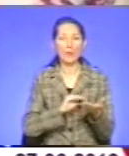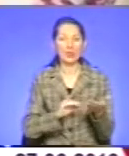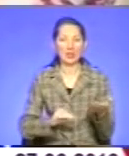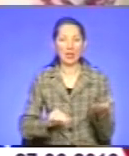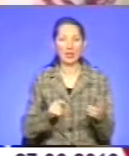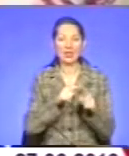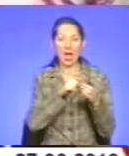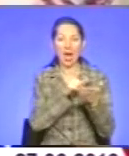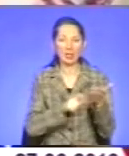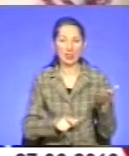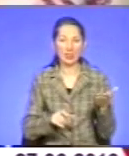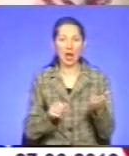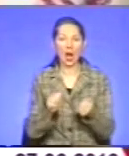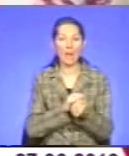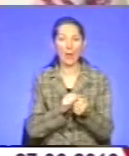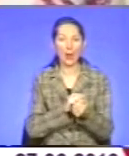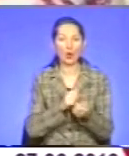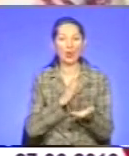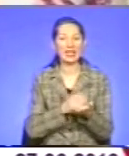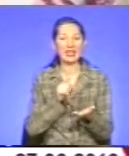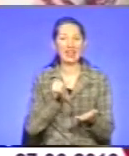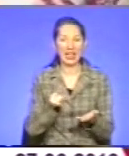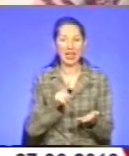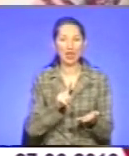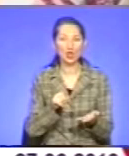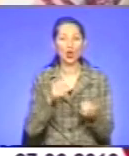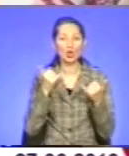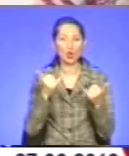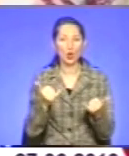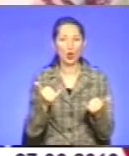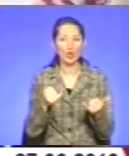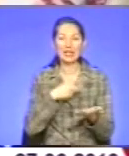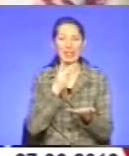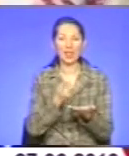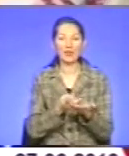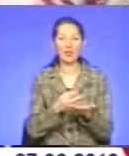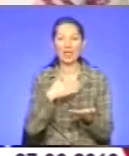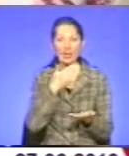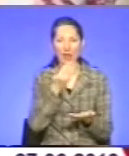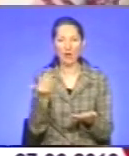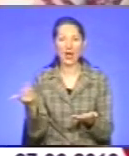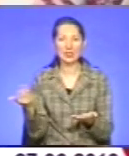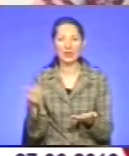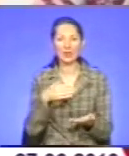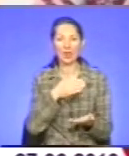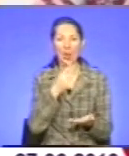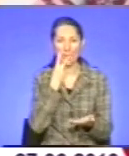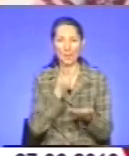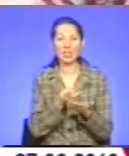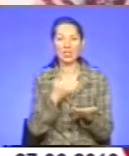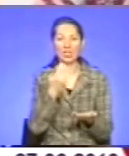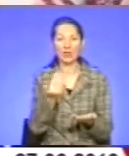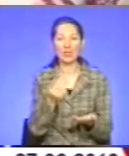на листках паперу, а є те, що сьогодні дивиться на вас, бачачи